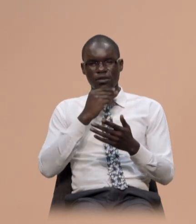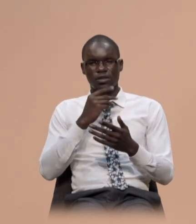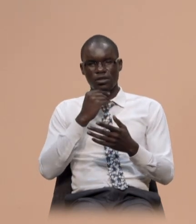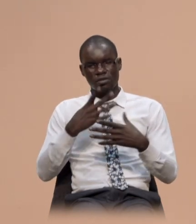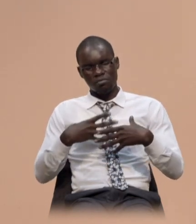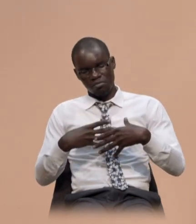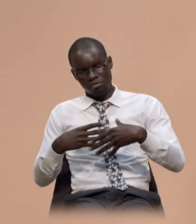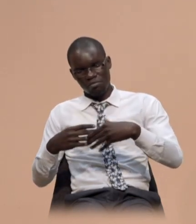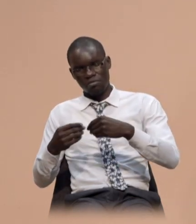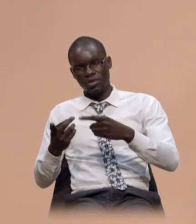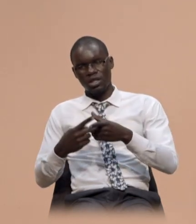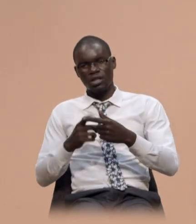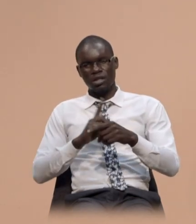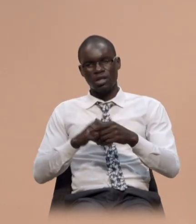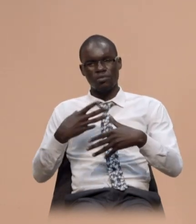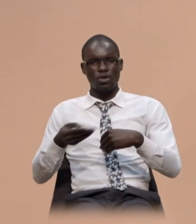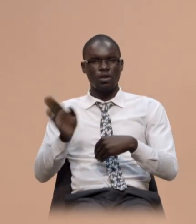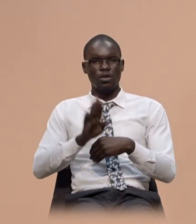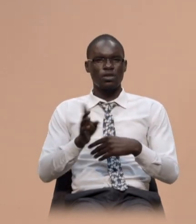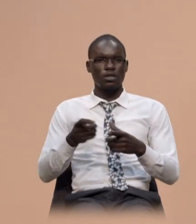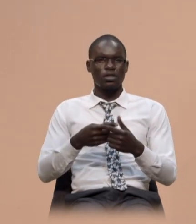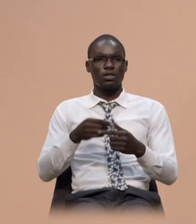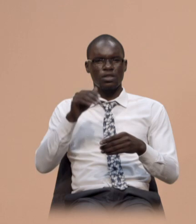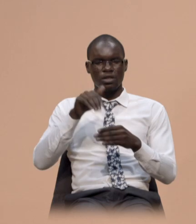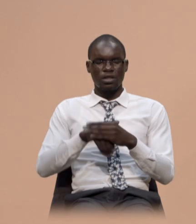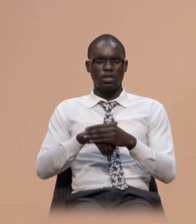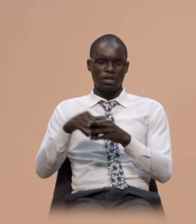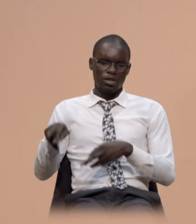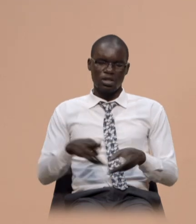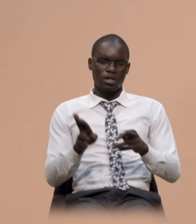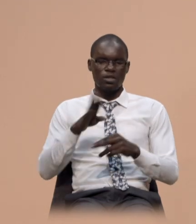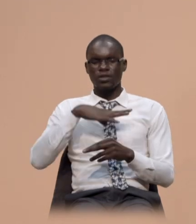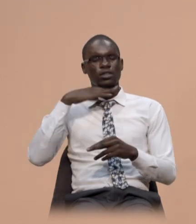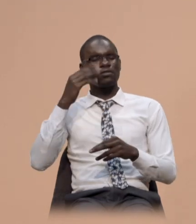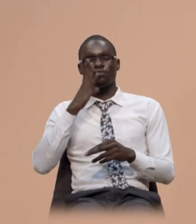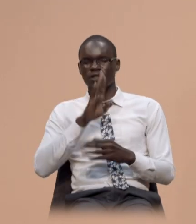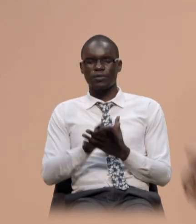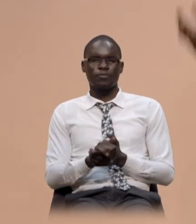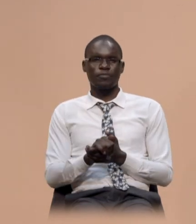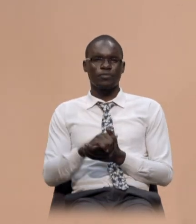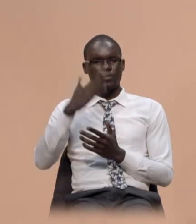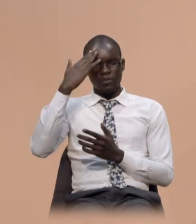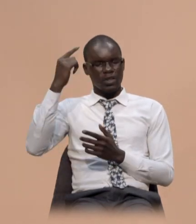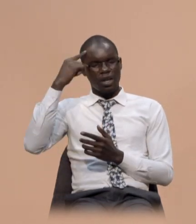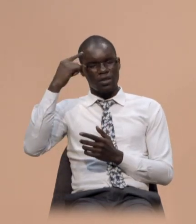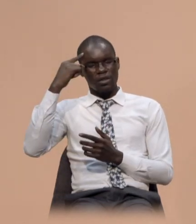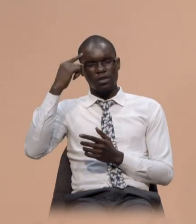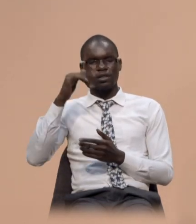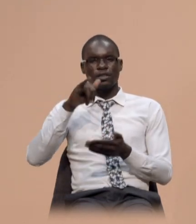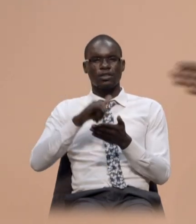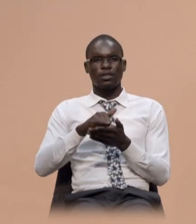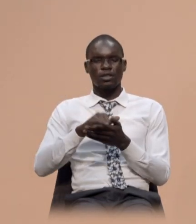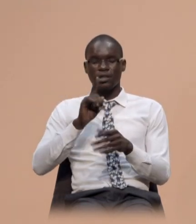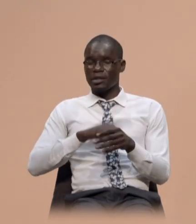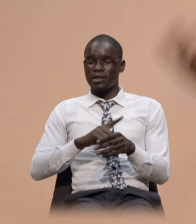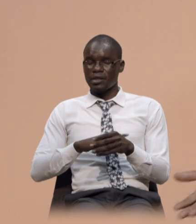pole. Walipoenda kesho yake, wanamkuta amejitumbukiza kwa mto. Na that is how he ended his life. Because he thought, alidhani ya kwamba